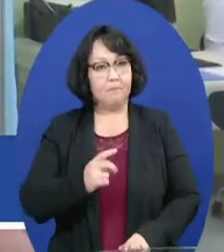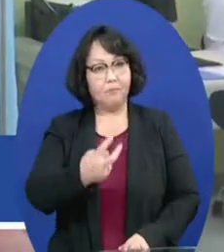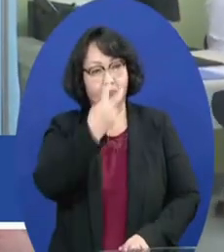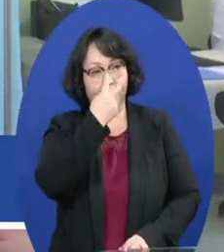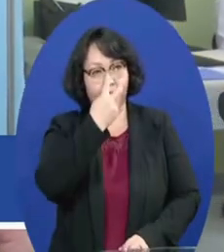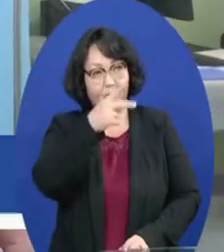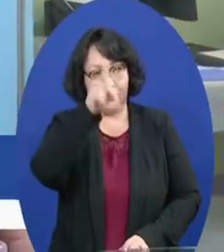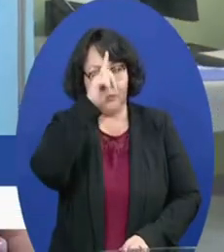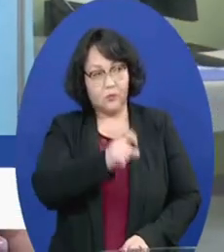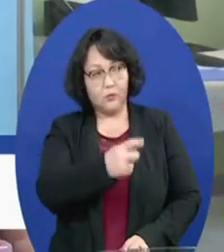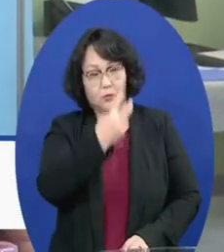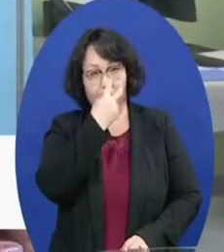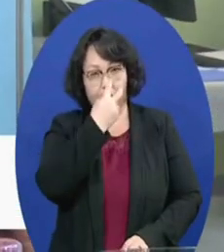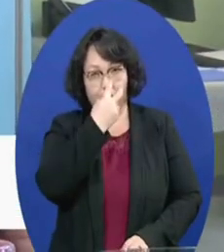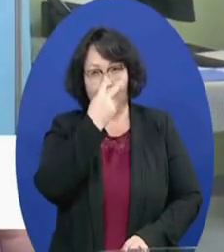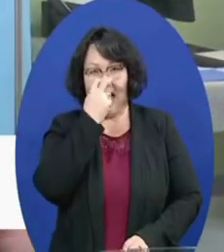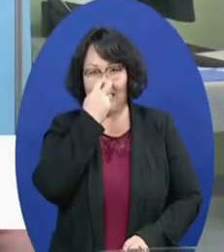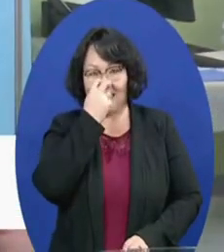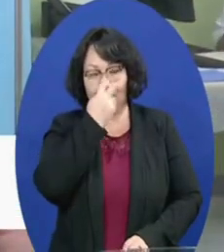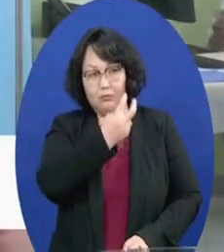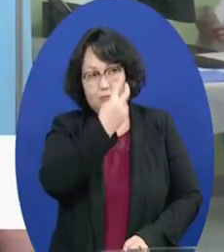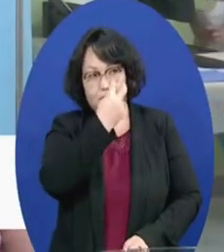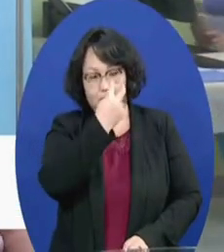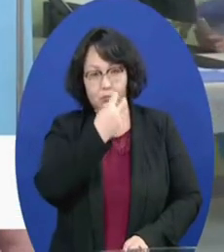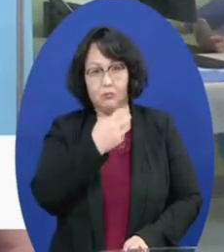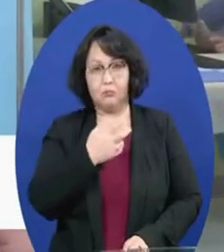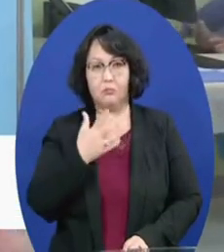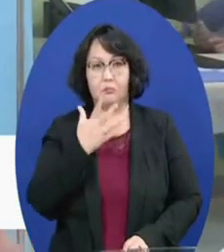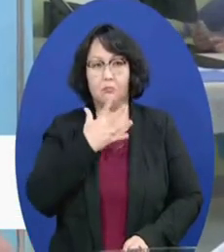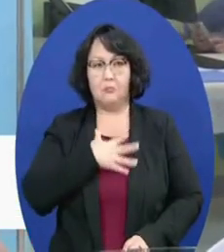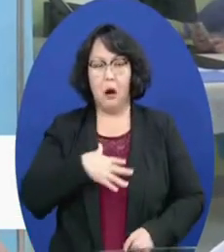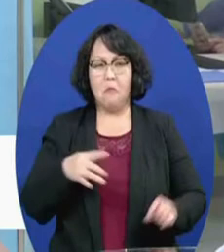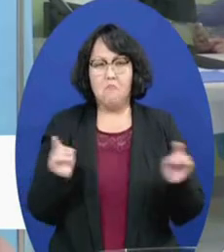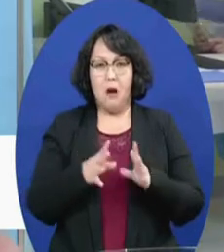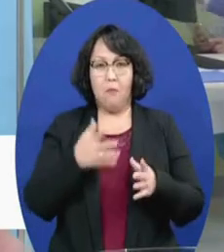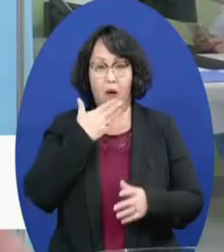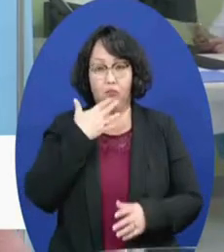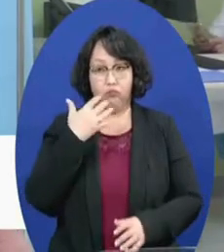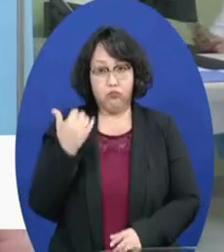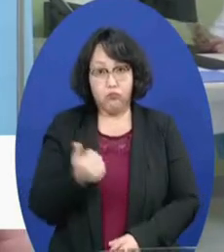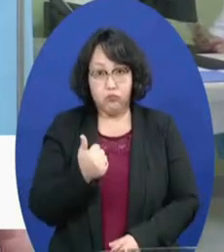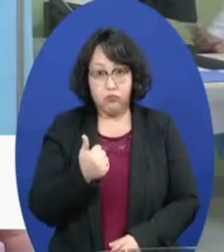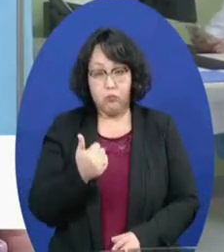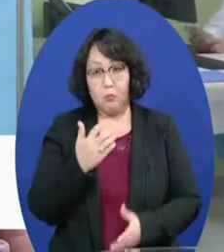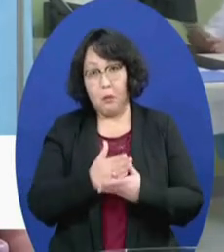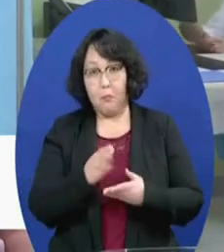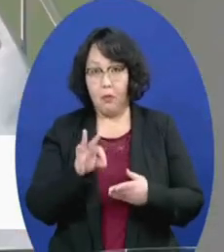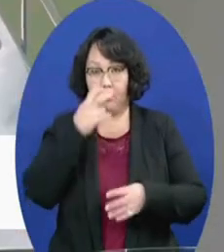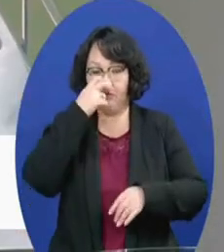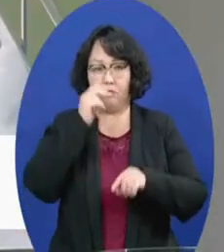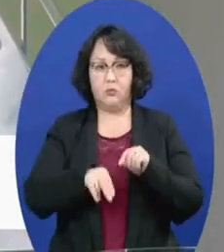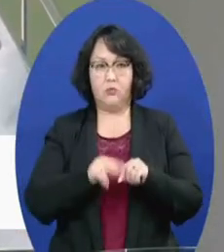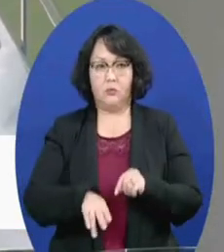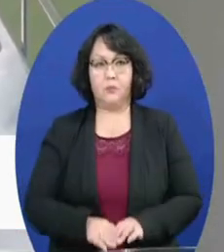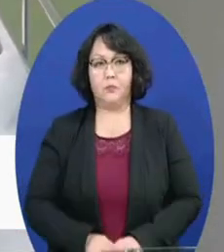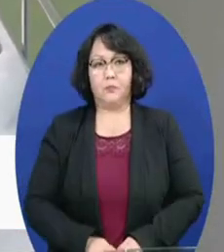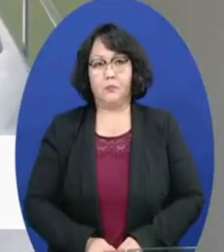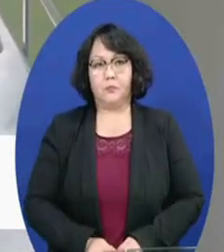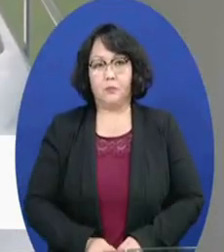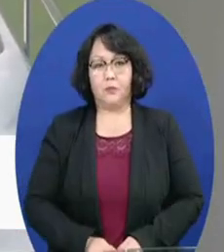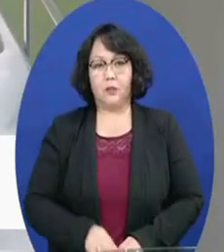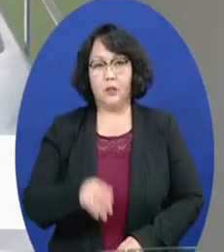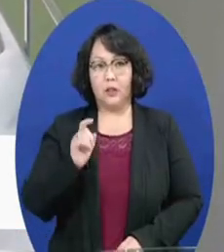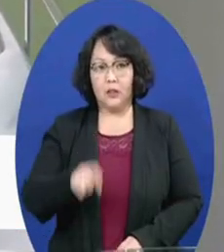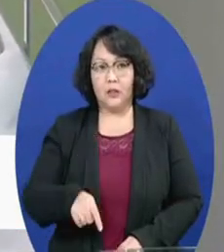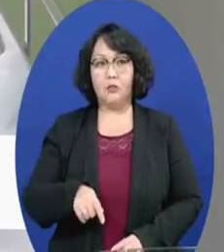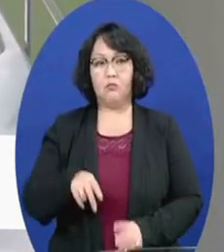Тэгэхээр 15-аас 30 минутын хугацаанд ямар нэгэн цочмын уруул гарах нь үгүй юу гэдгийг л ажиглаж байгаа гэсэн үг.